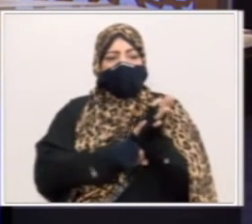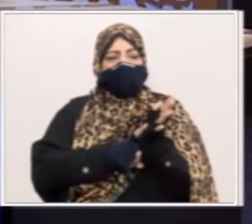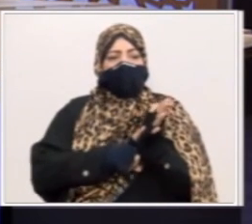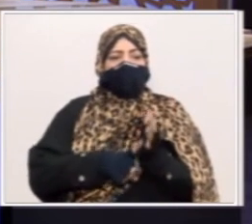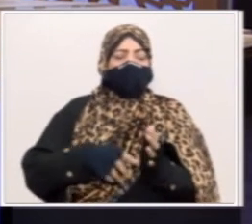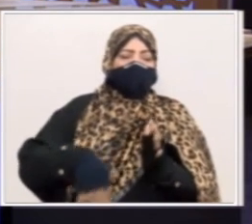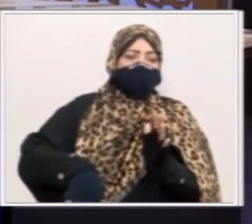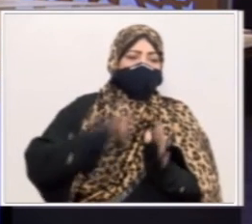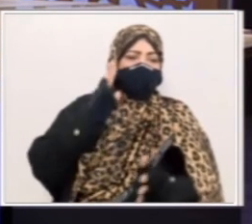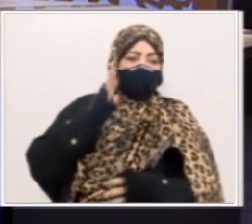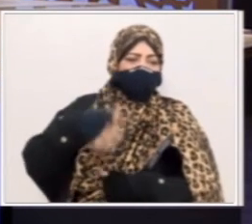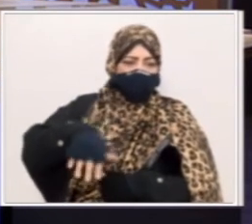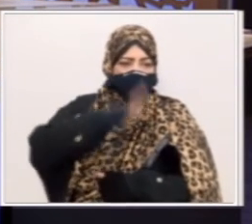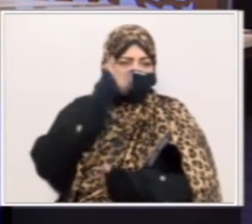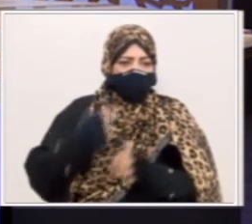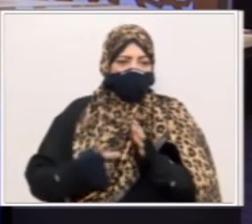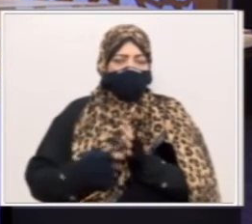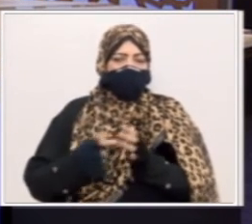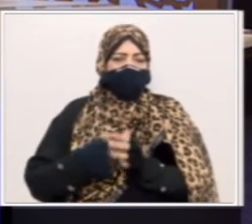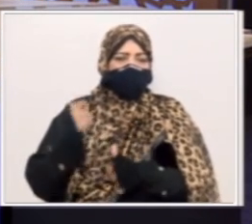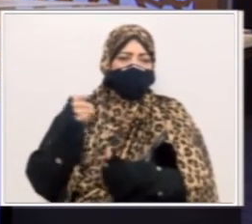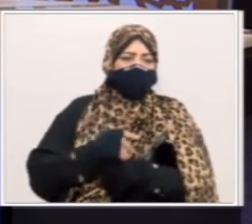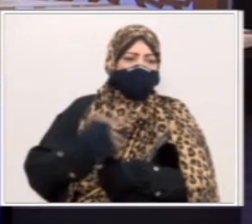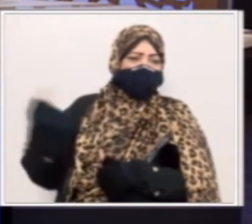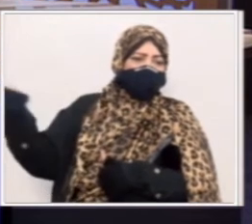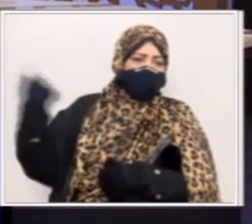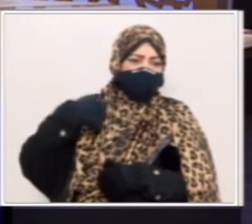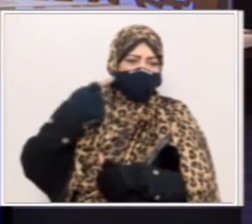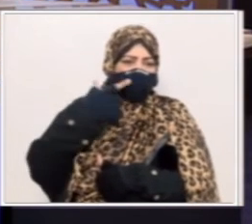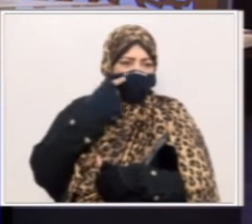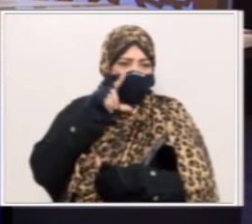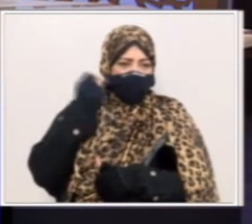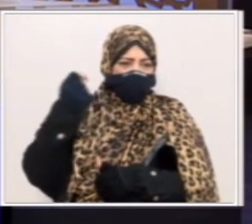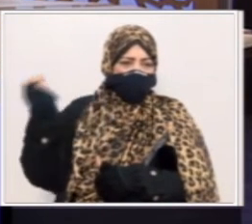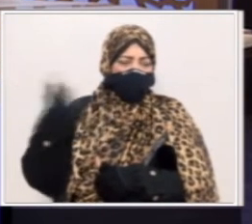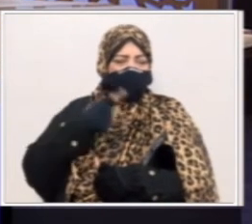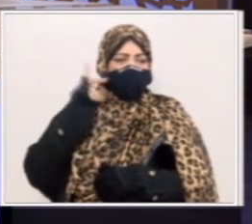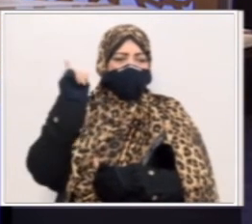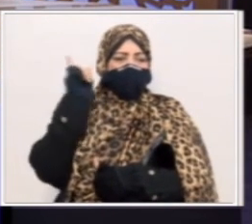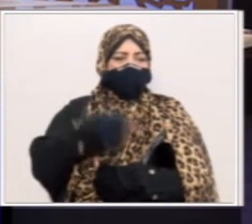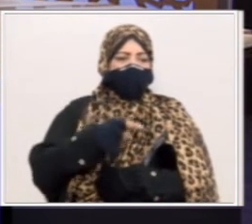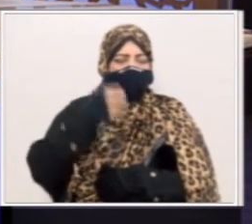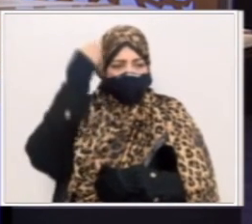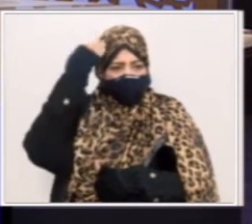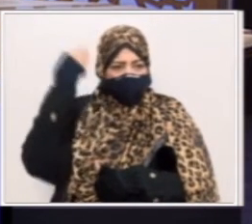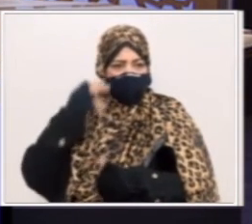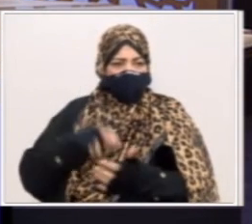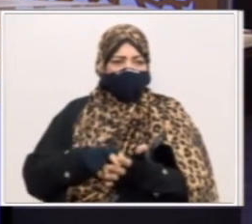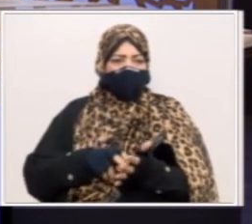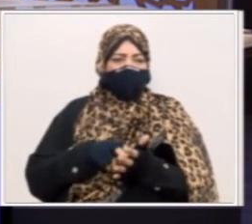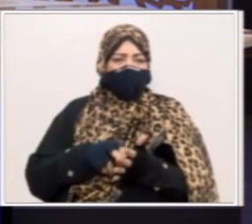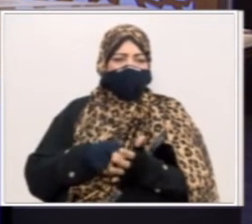زوجته، فقال وإن امرأة خافت من بعلها نشوزا أو إعراضا يعرض عنها